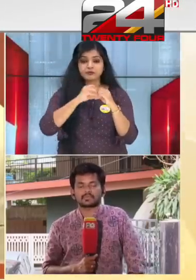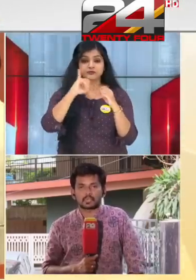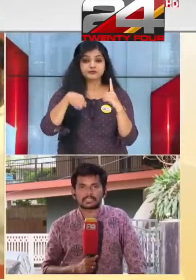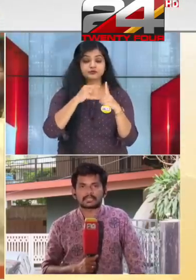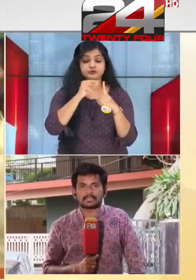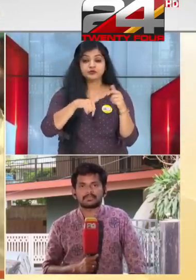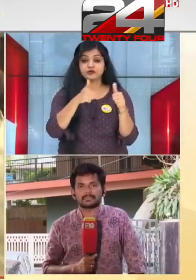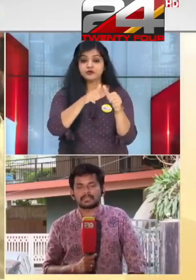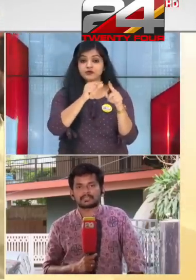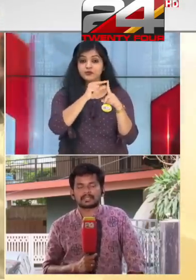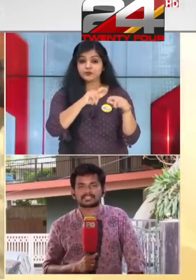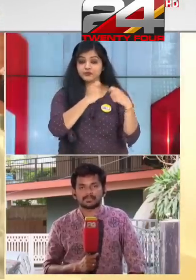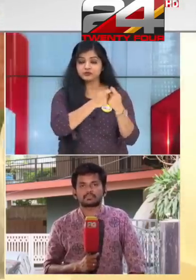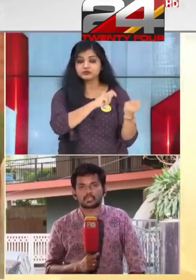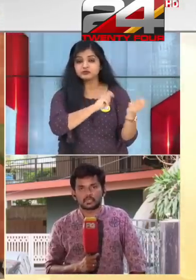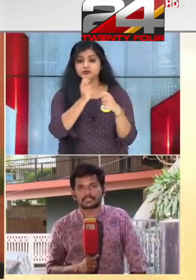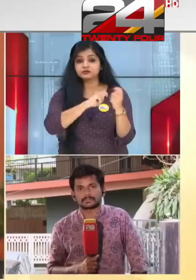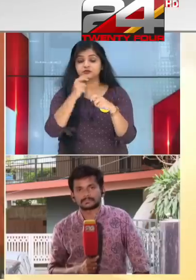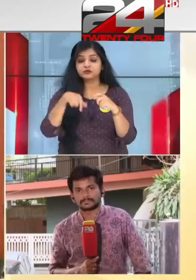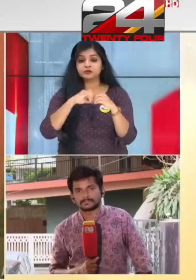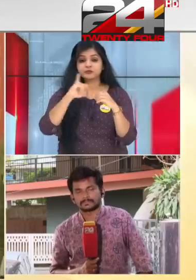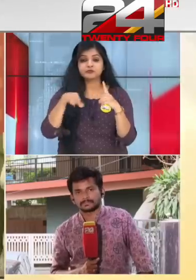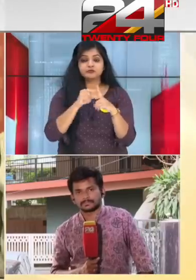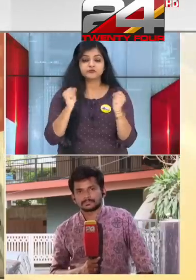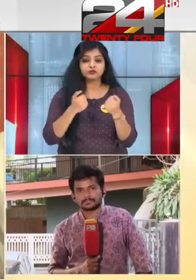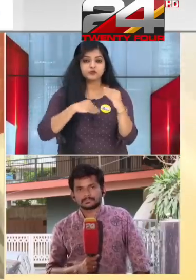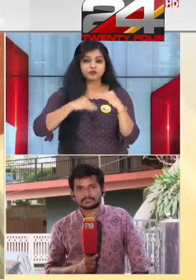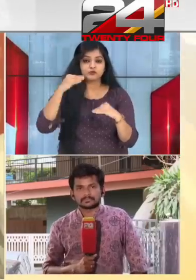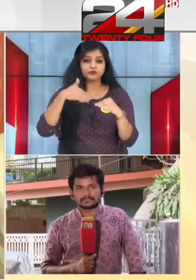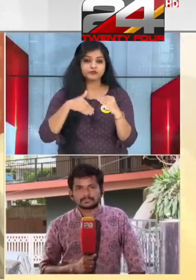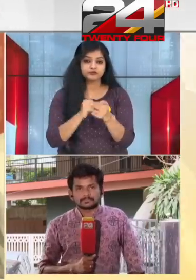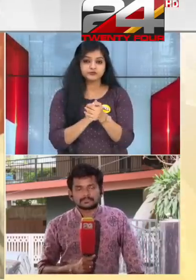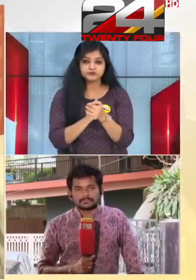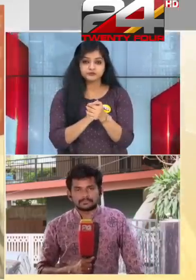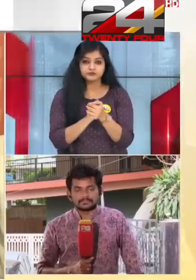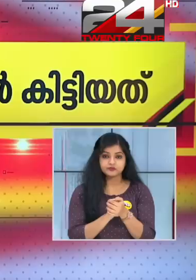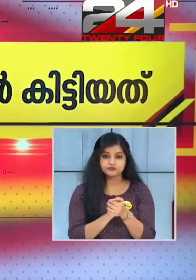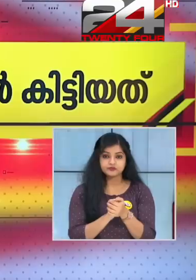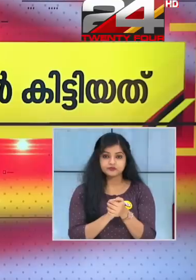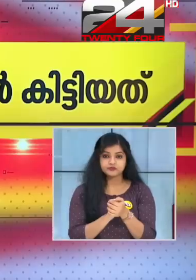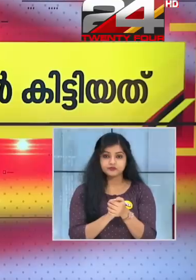ആദ്മി പാർട്ടിയിൽ കൂടുതൽ നേതാക്കളെ BJPയിലേക്ക് എത്തിക്കാനുള്ള ശ്രമം തുടരുന്നത്. ശരി, നിതിൻ അംബുജനാണ് വിവരങ്ങൾ നൽകിയത്.